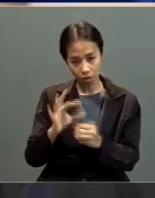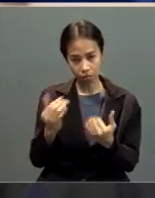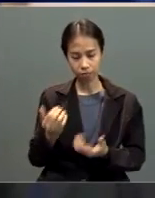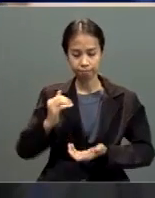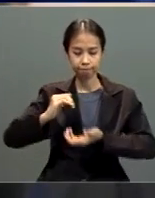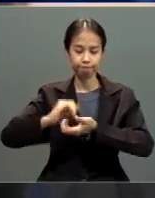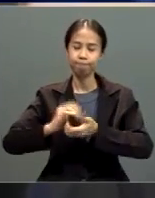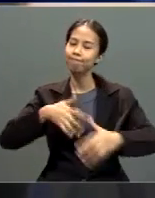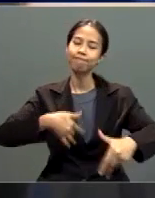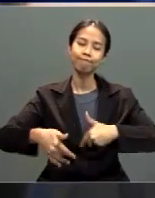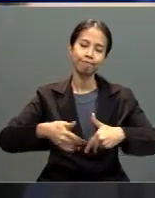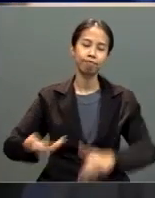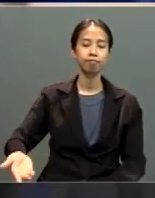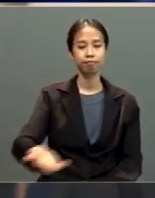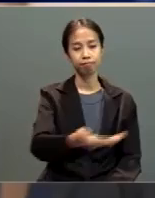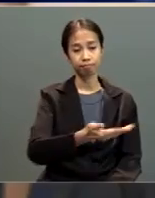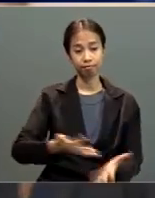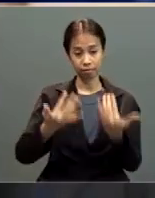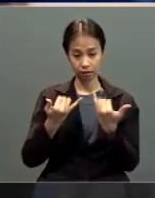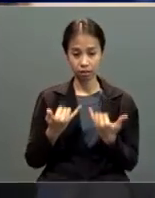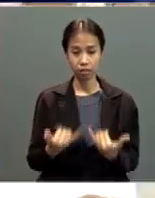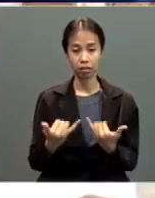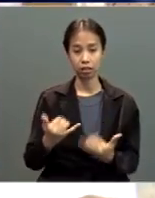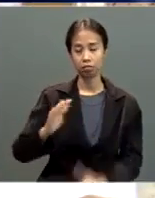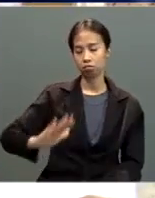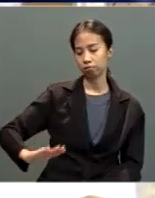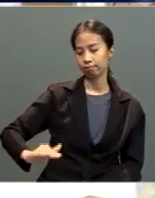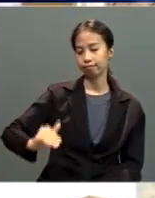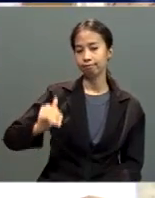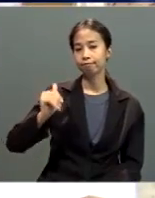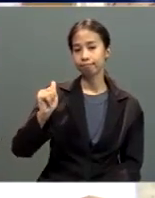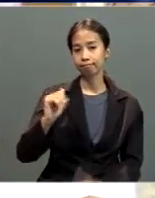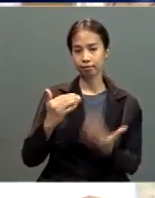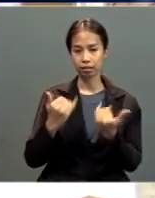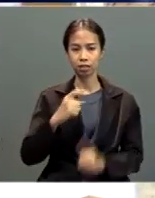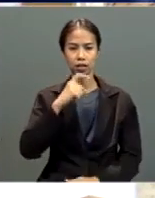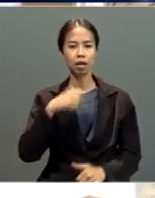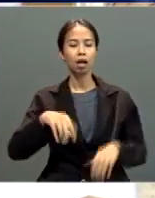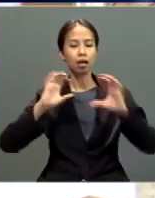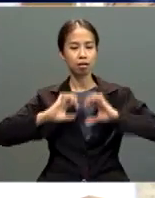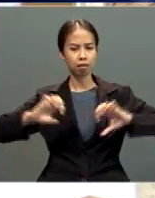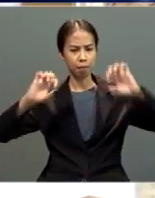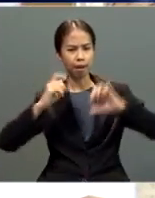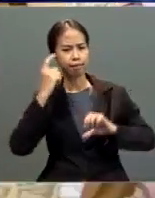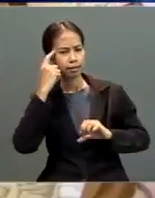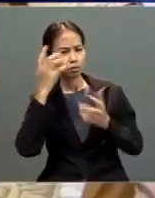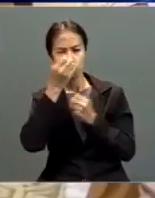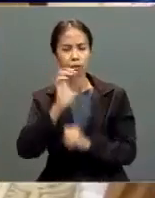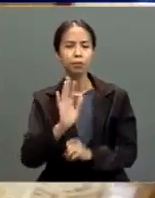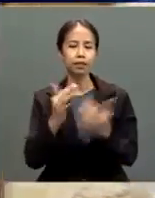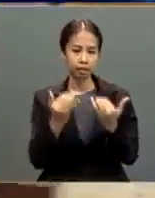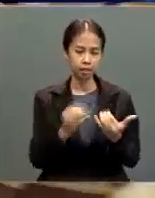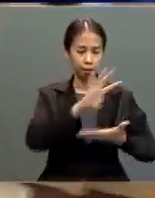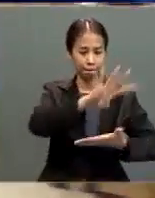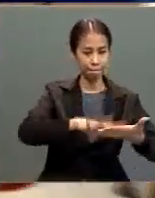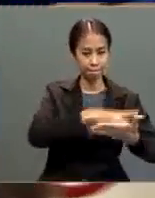ร่วมมือจากประชาชนนะครับที่ทำให้สถานการณ์ในประเทศนั้นดีขึ้นแต่รัฐบาลไม่ได้ประมาทครับโดยได้เตรียมการวางแผนร่วมกันกับทั้